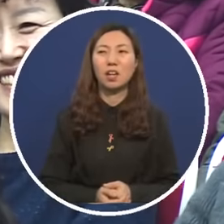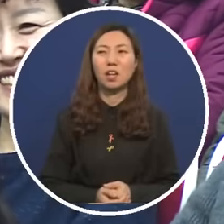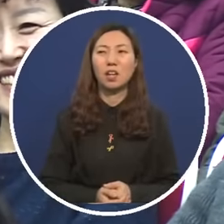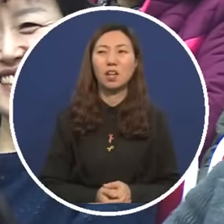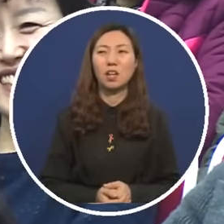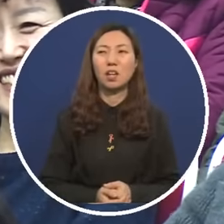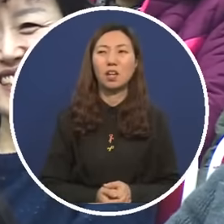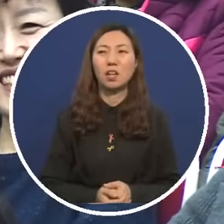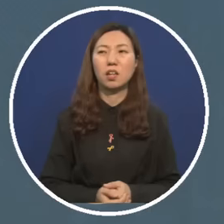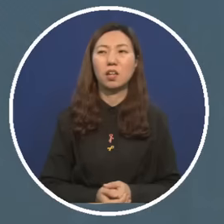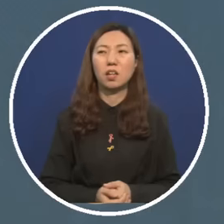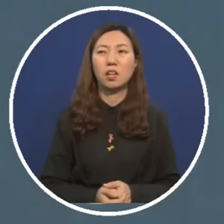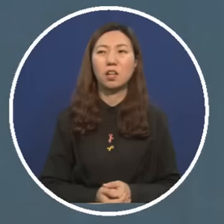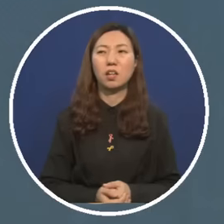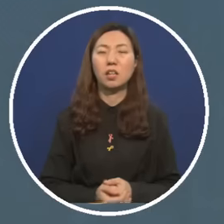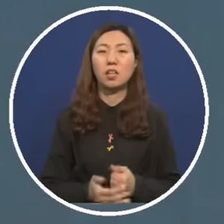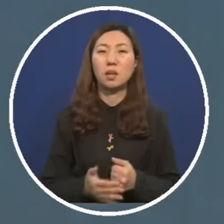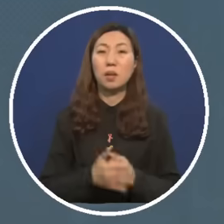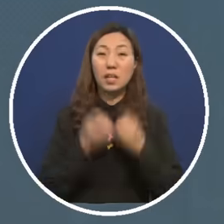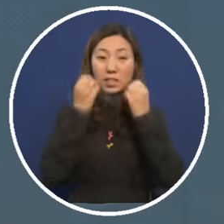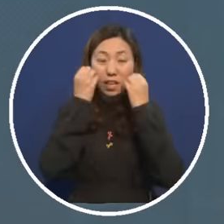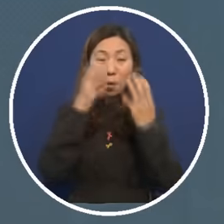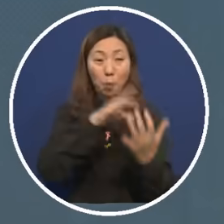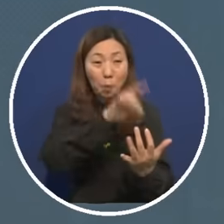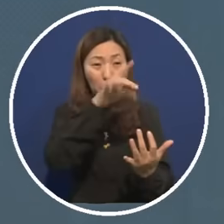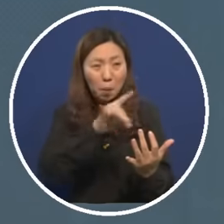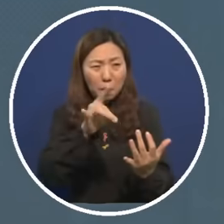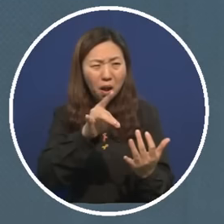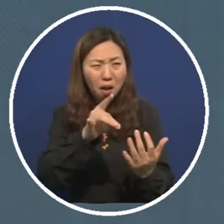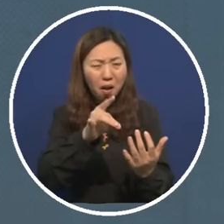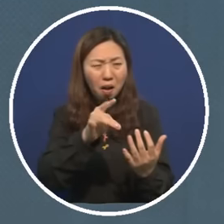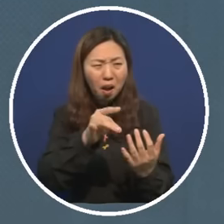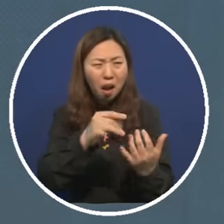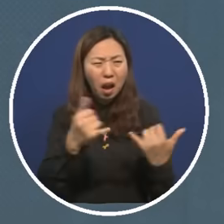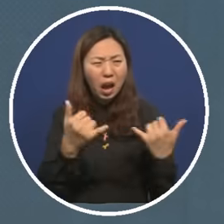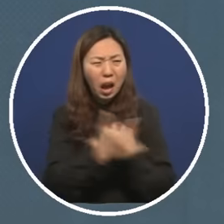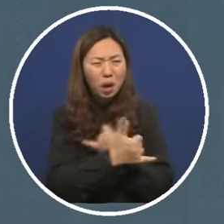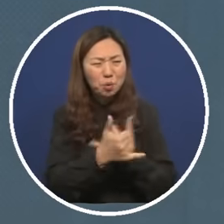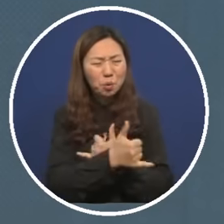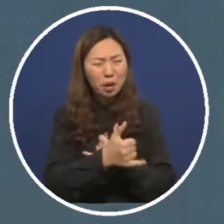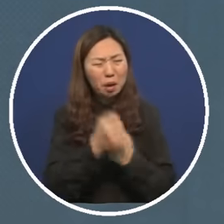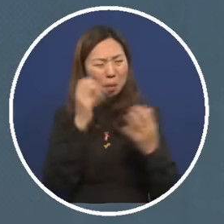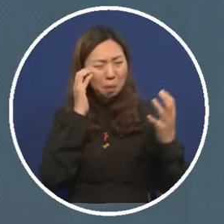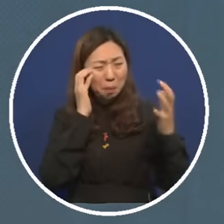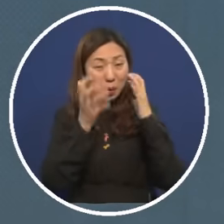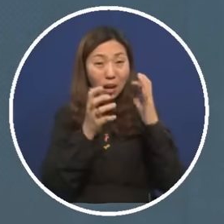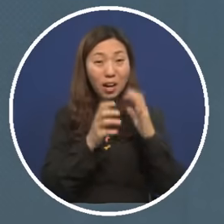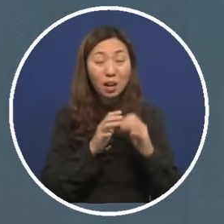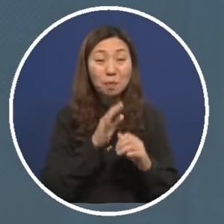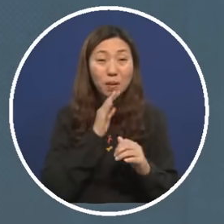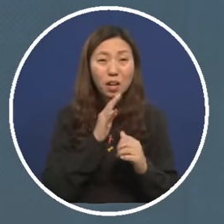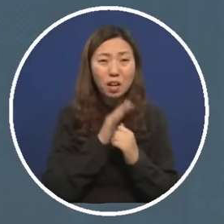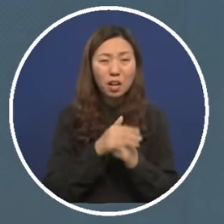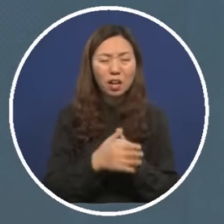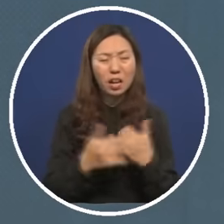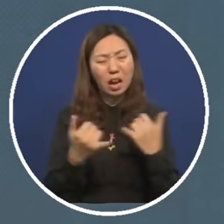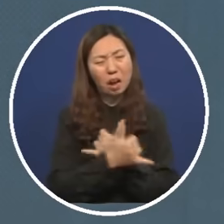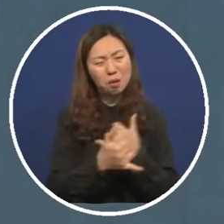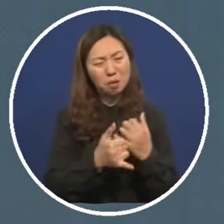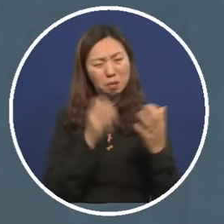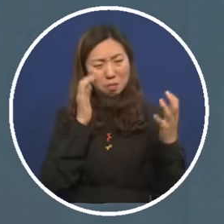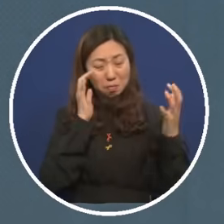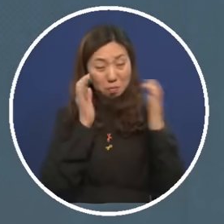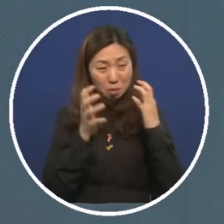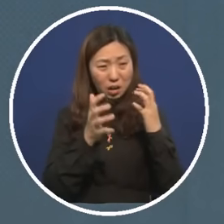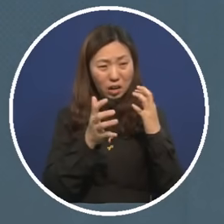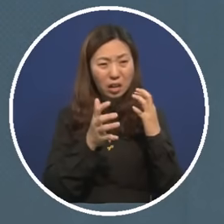그래서 그리고 또 새로 골리면 또 촌수가 또 복잡해져요. 아시겠어요? 이 촌수 복잡한 게 또 보통